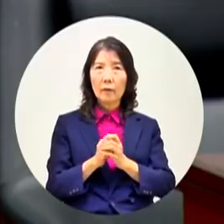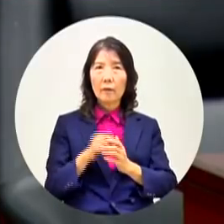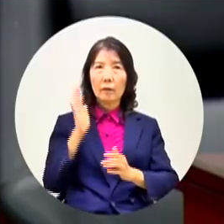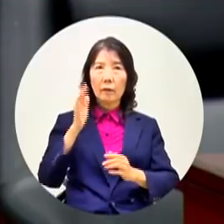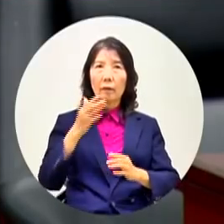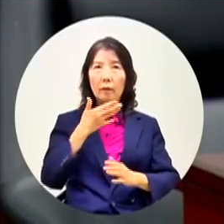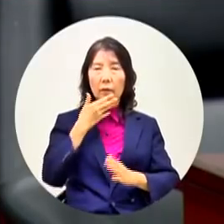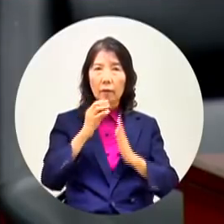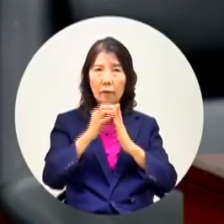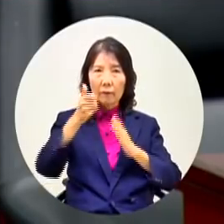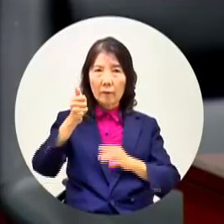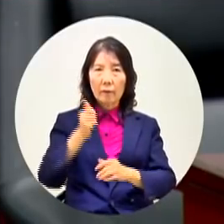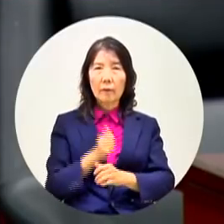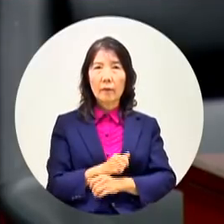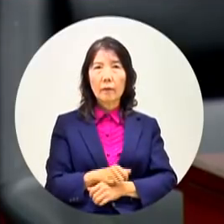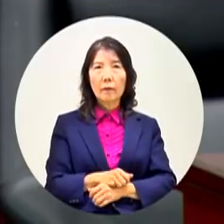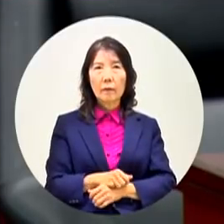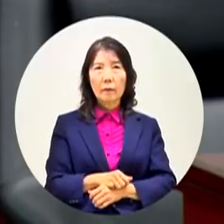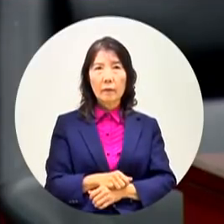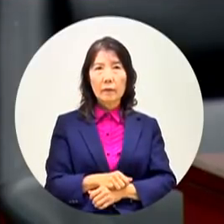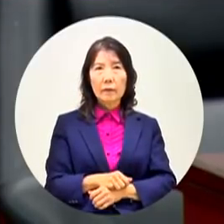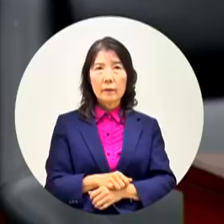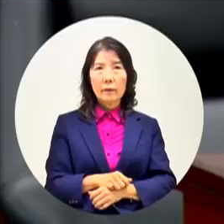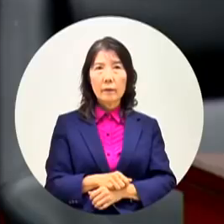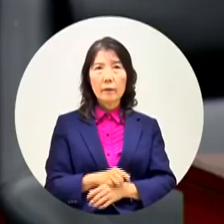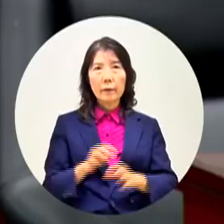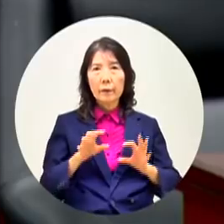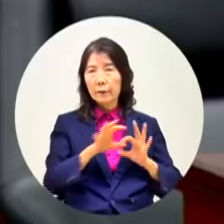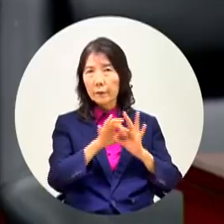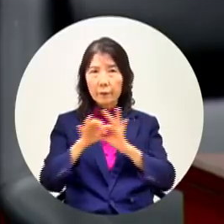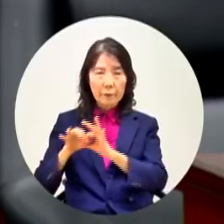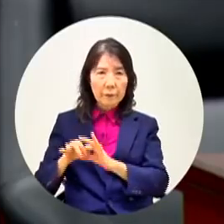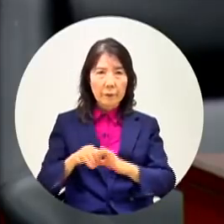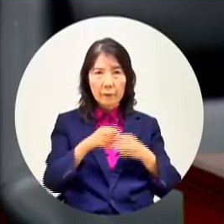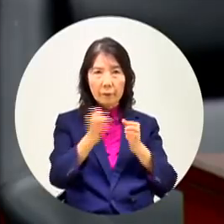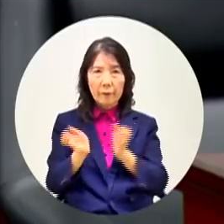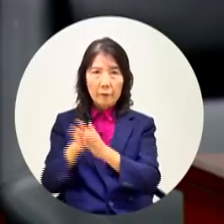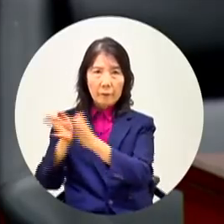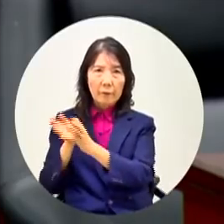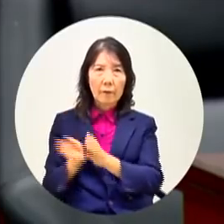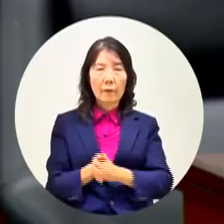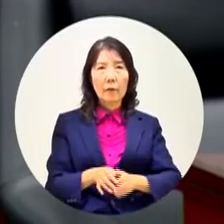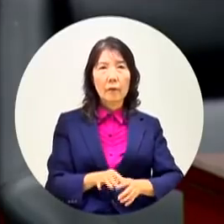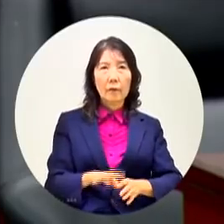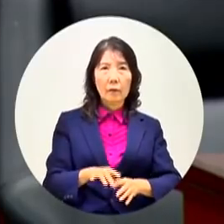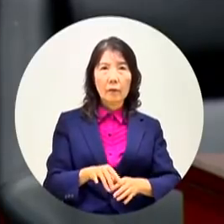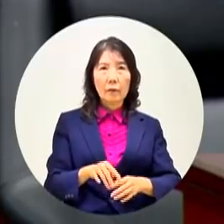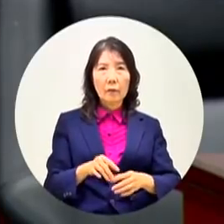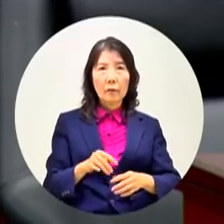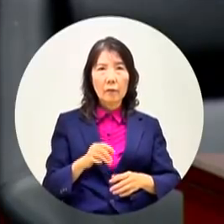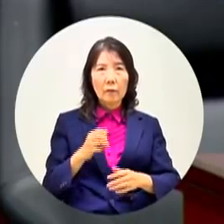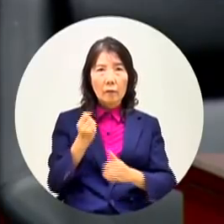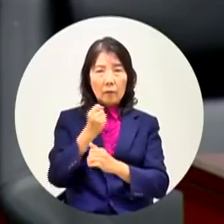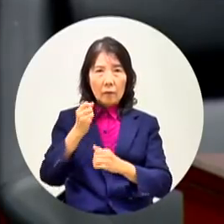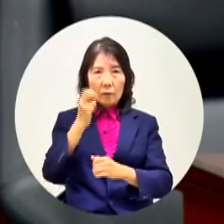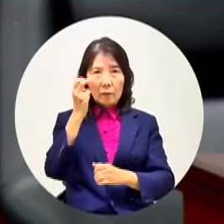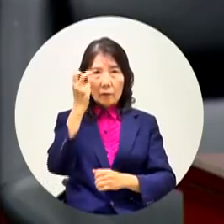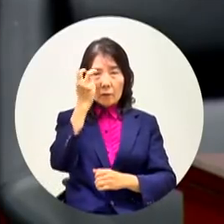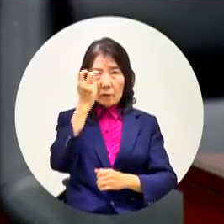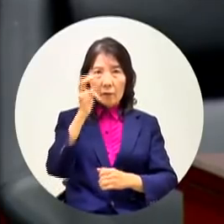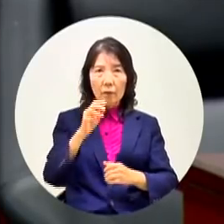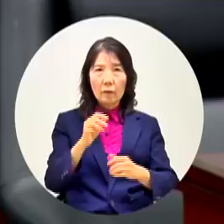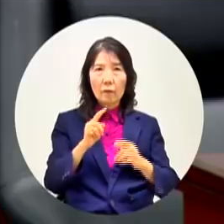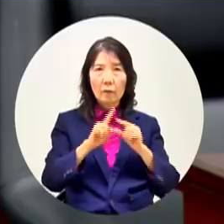长，包括我们相关单位，变哪来去把我们的总量管制跟中央配